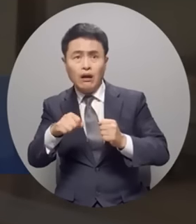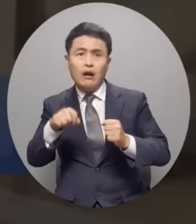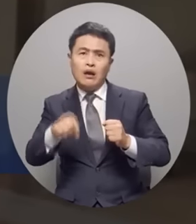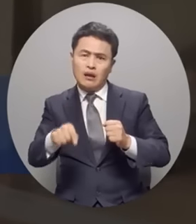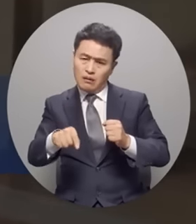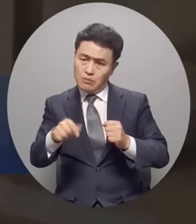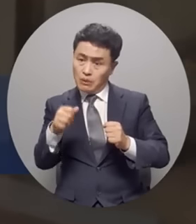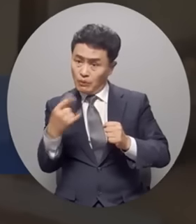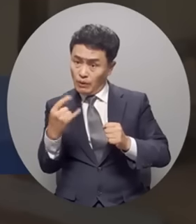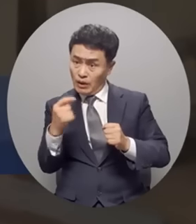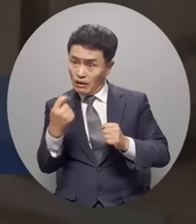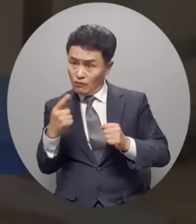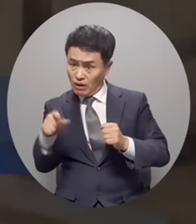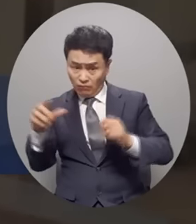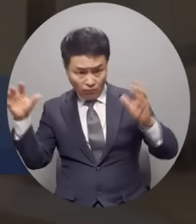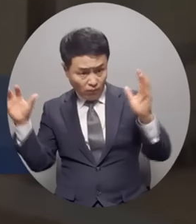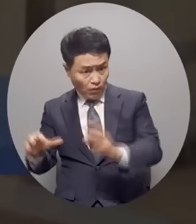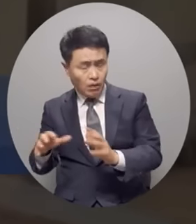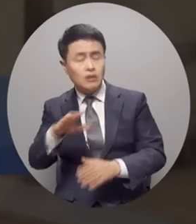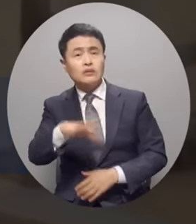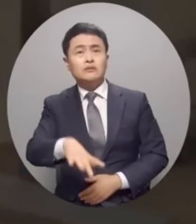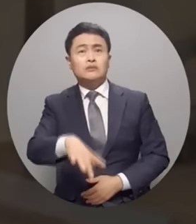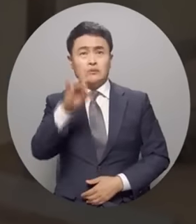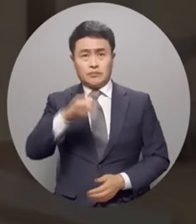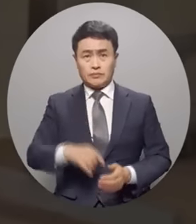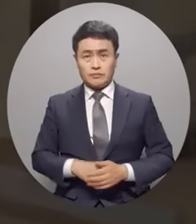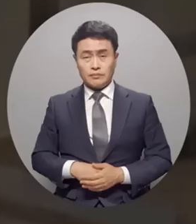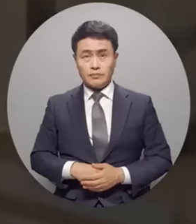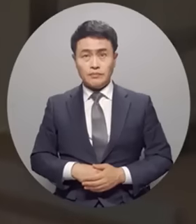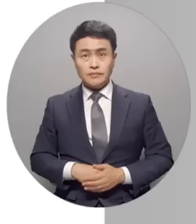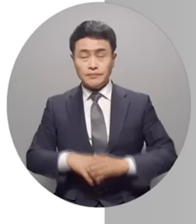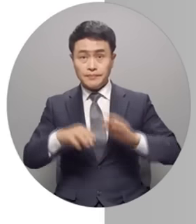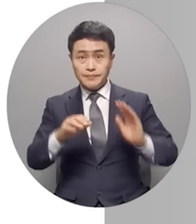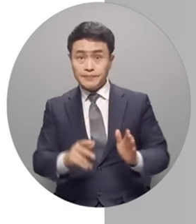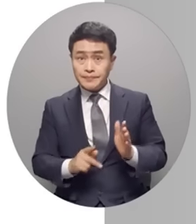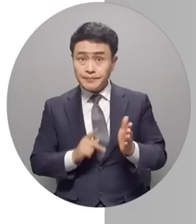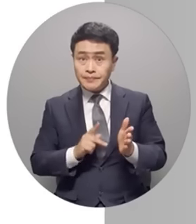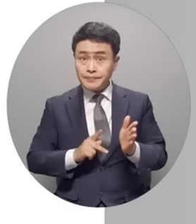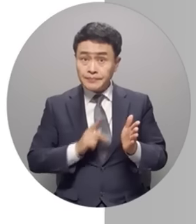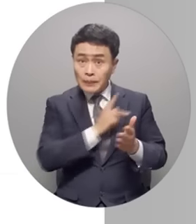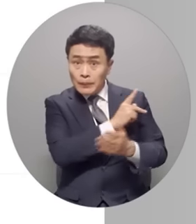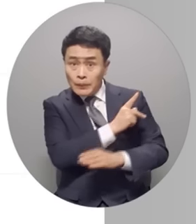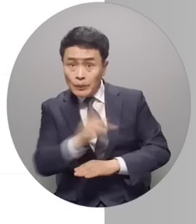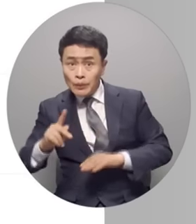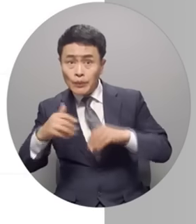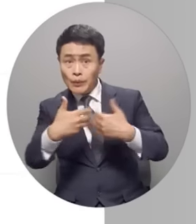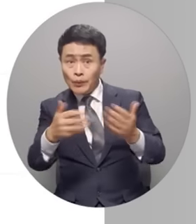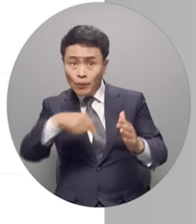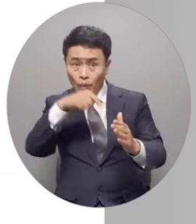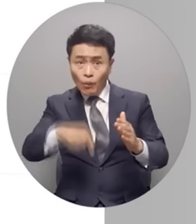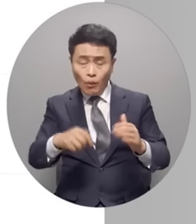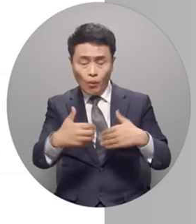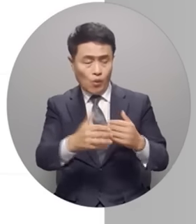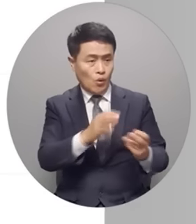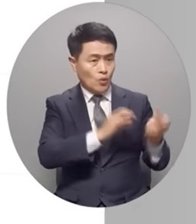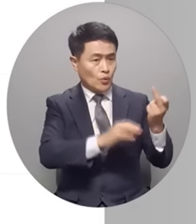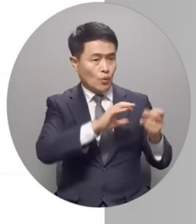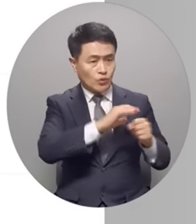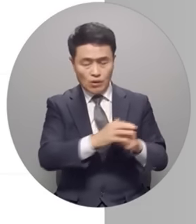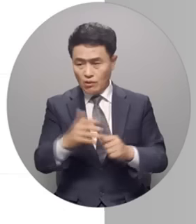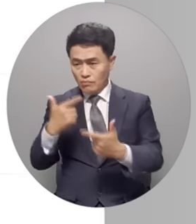해관에 이렇게 주민들이 대피하는 것은 처음이에요. 코레일은 호우 여파로 경부 일반선 동대구에서 부산